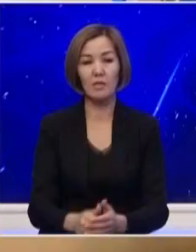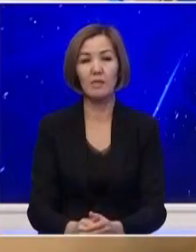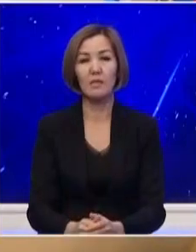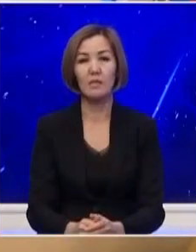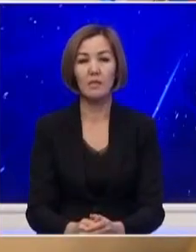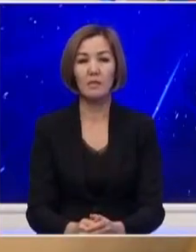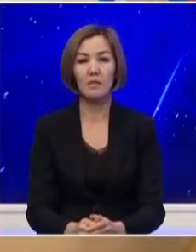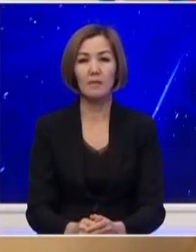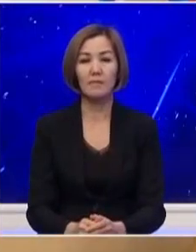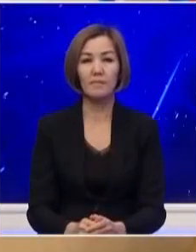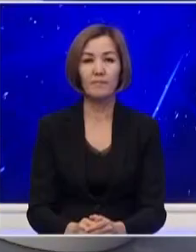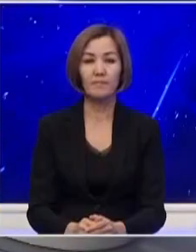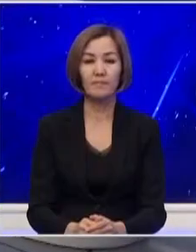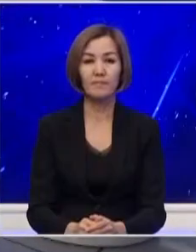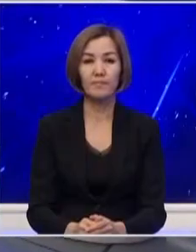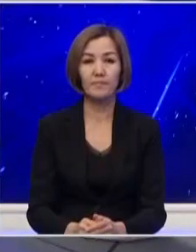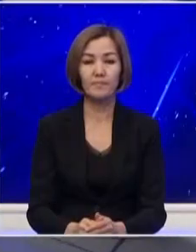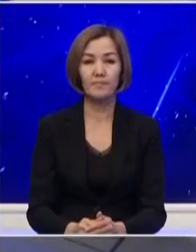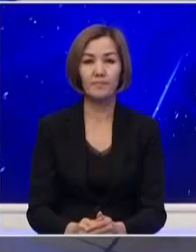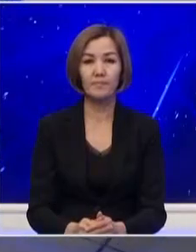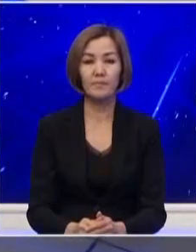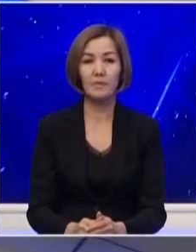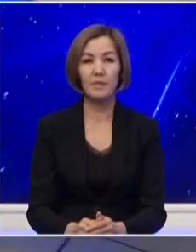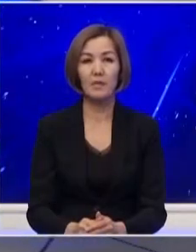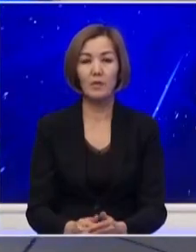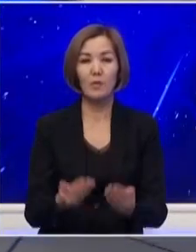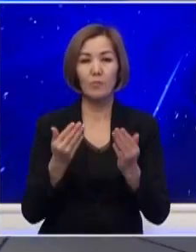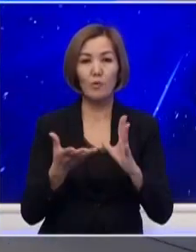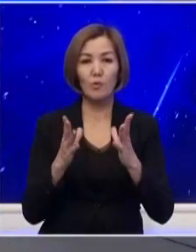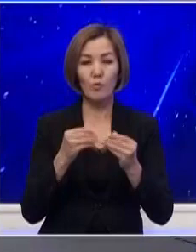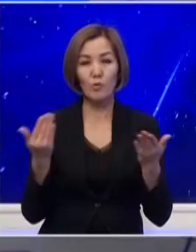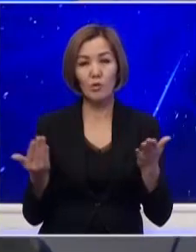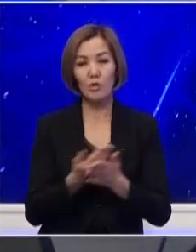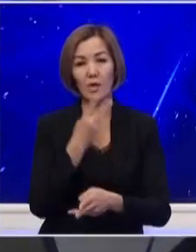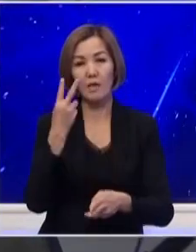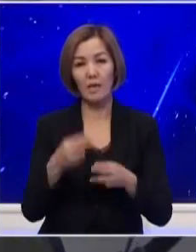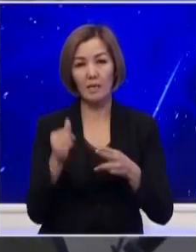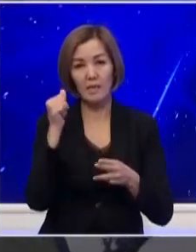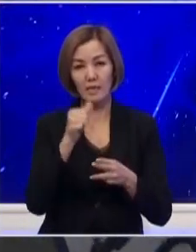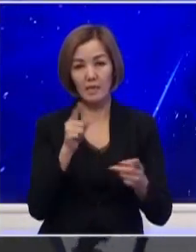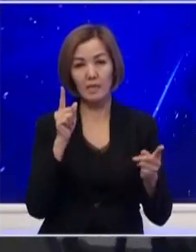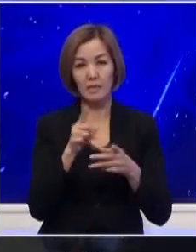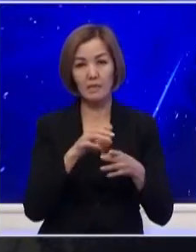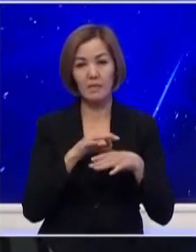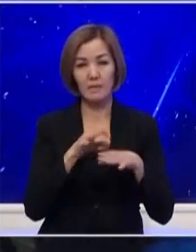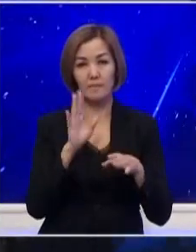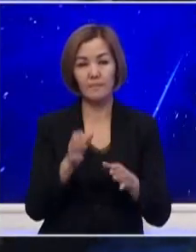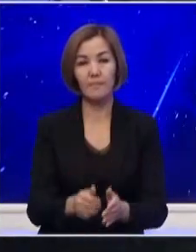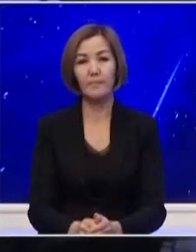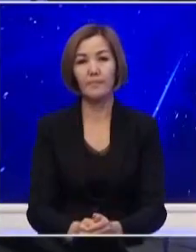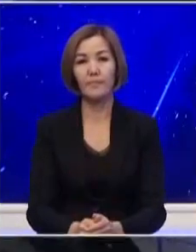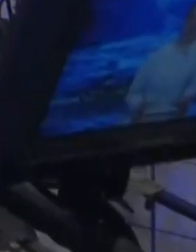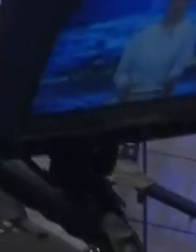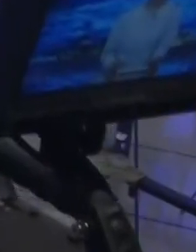Жетісу телеарнасы. Бүгінге келіп түскен ақпараттар легі осындай, Жетісу арнасы қосулы болсын.